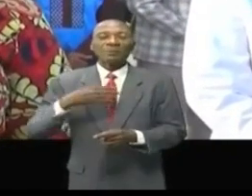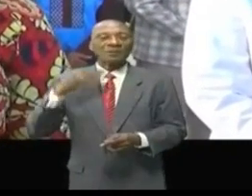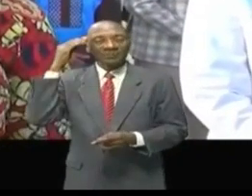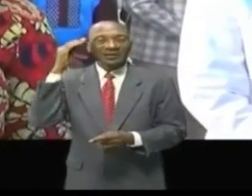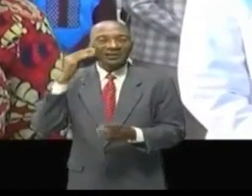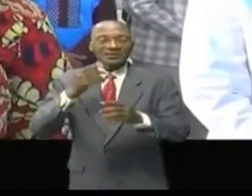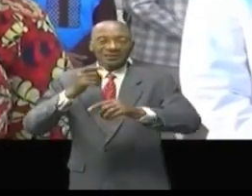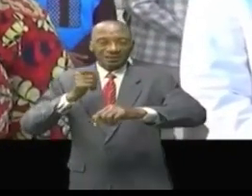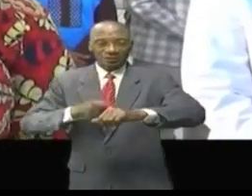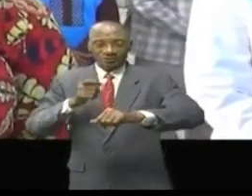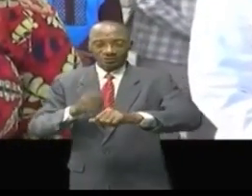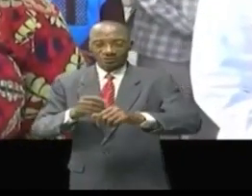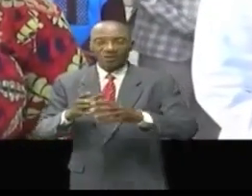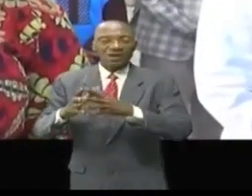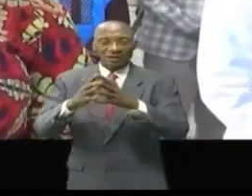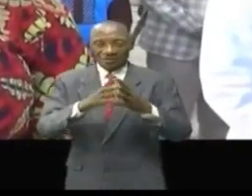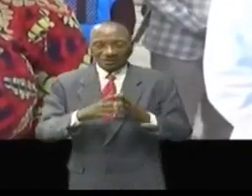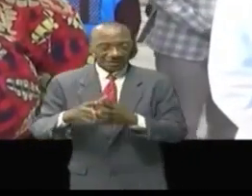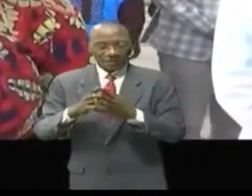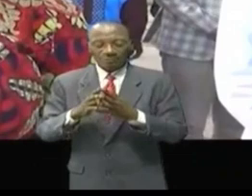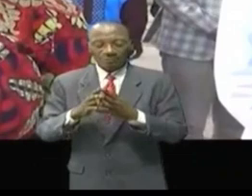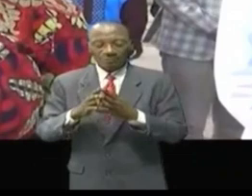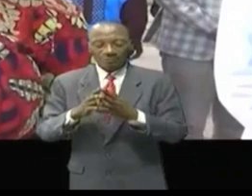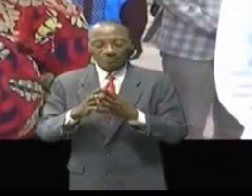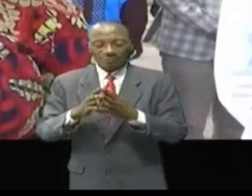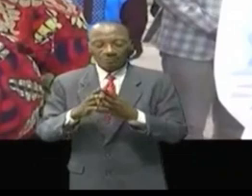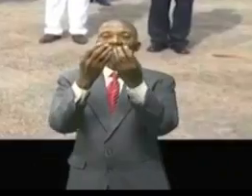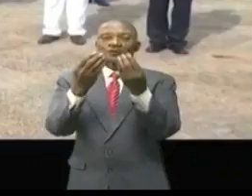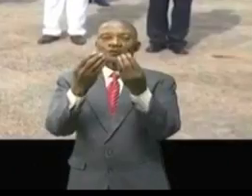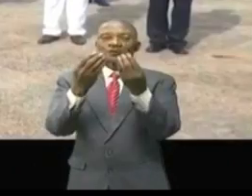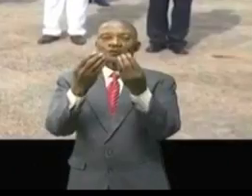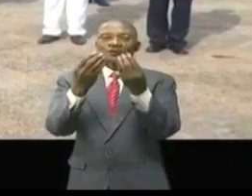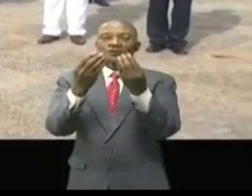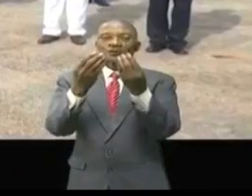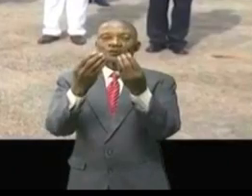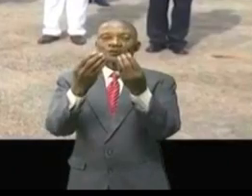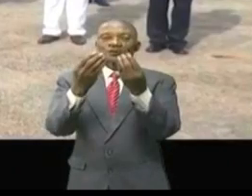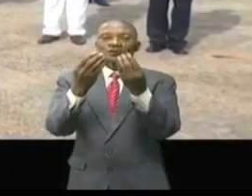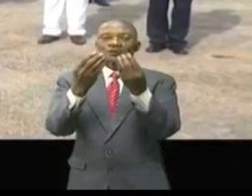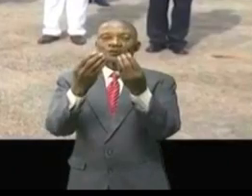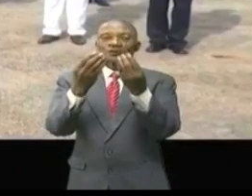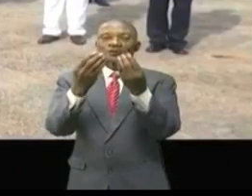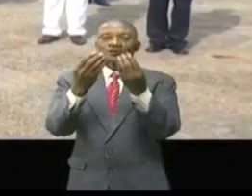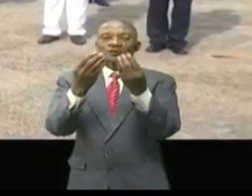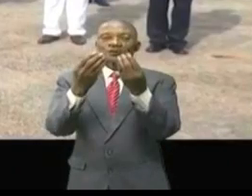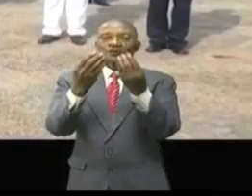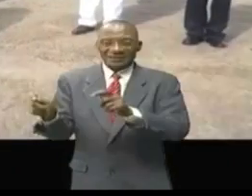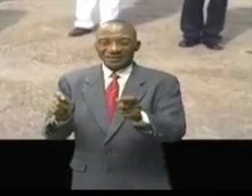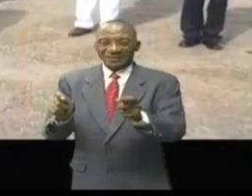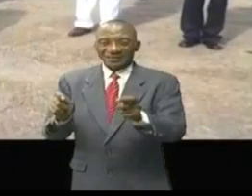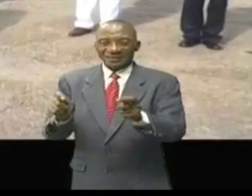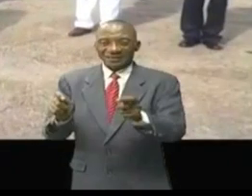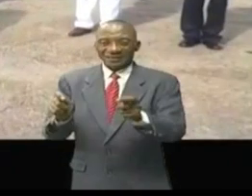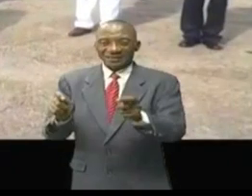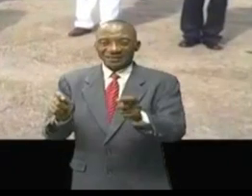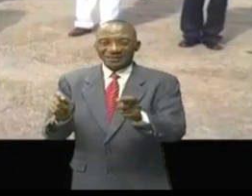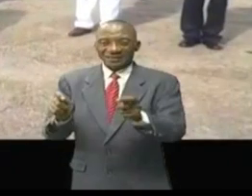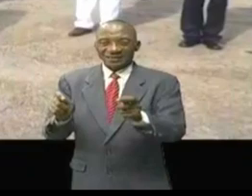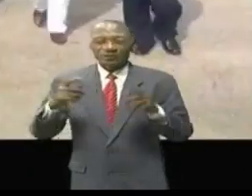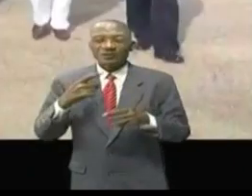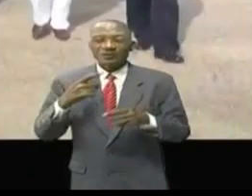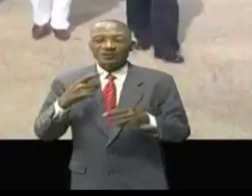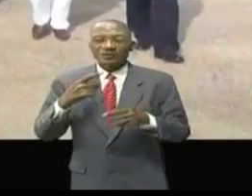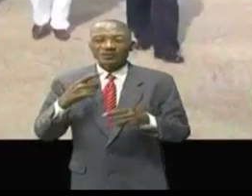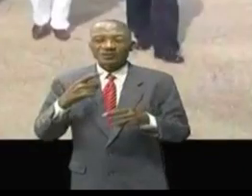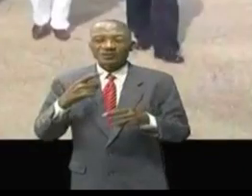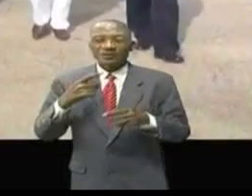pour qu'ensemble avec elle, qu'on puisse trouver une solution. Le gouverneur de la province du Tanganyika a déclaré à l'aéroport qu'elle vient se